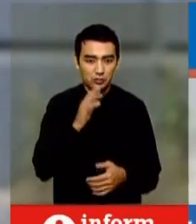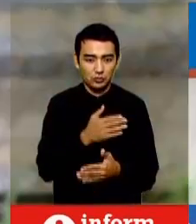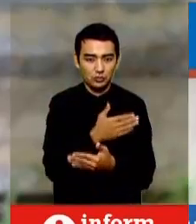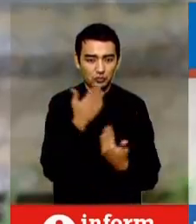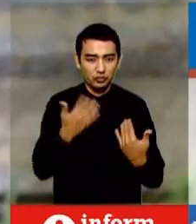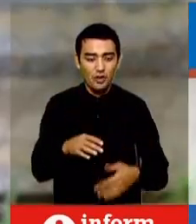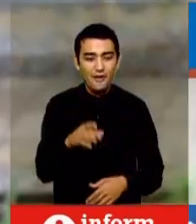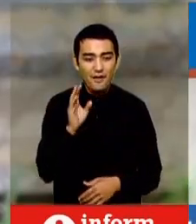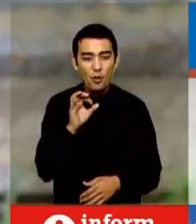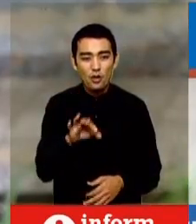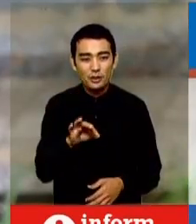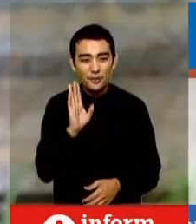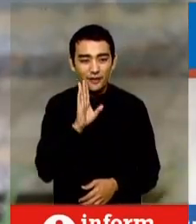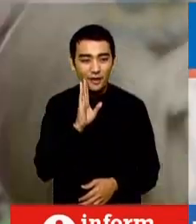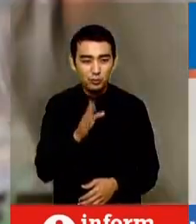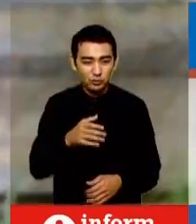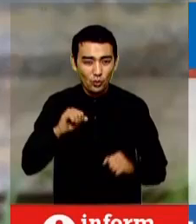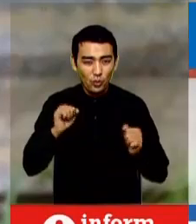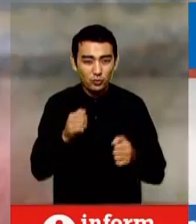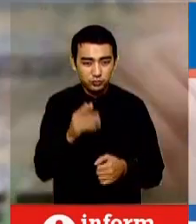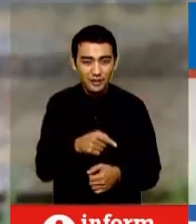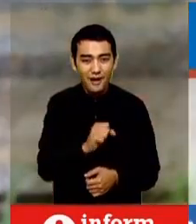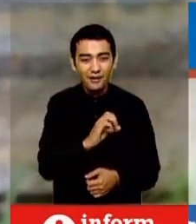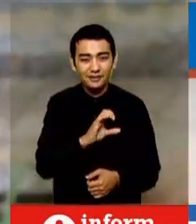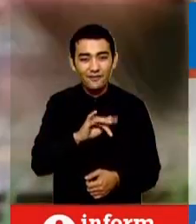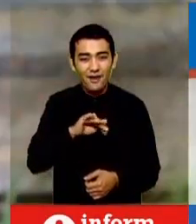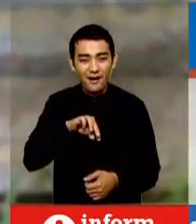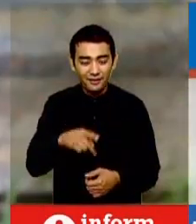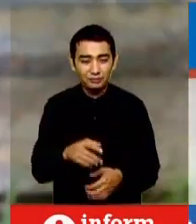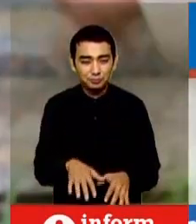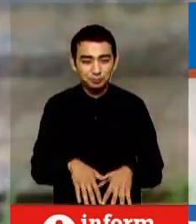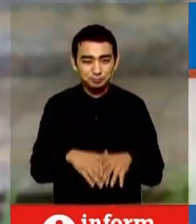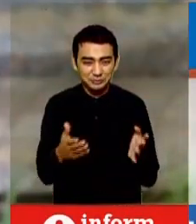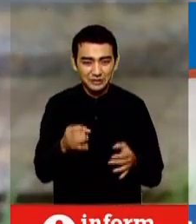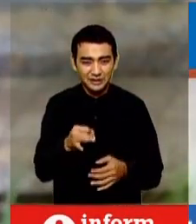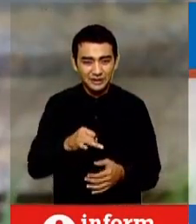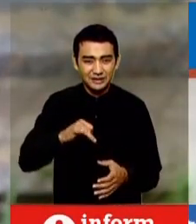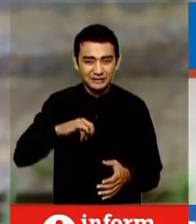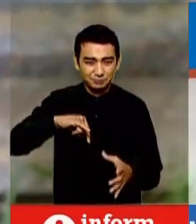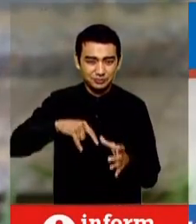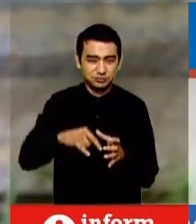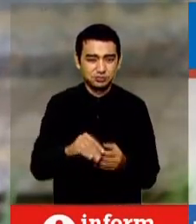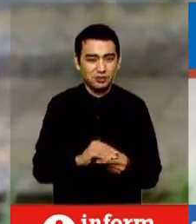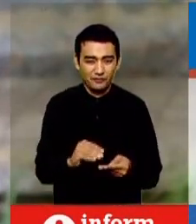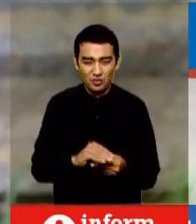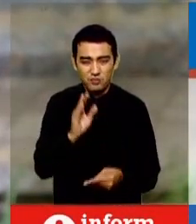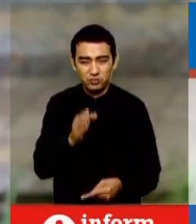ударит. И вот это вот все, вот этот асфальт, она все просто вылезет. И здесь будет просто огромная-огромная яма опять.